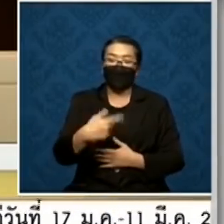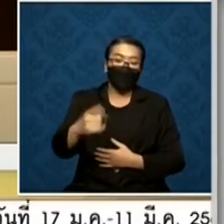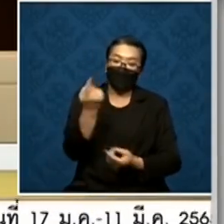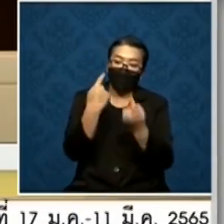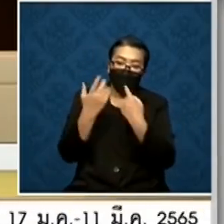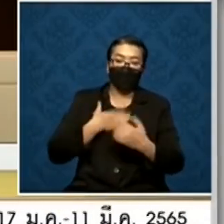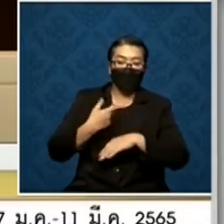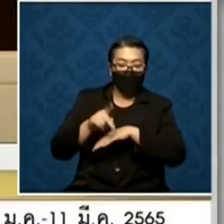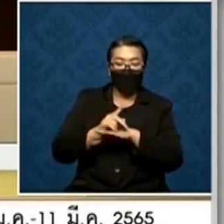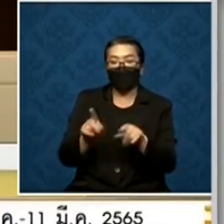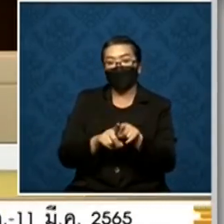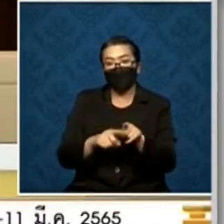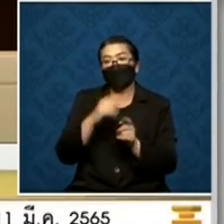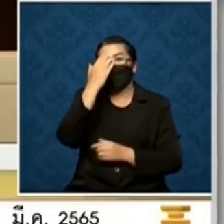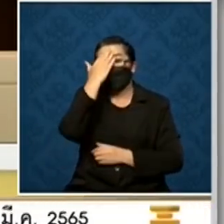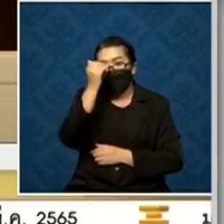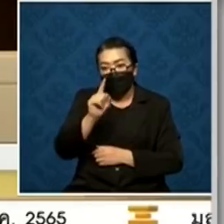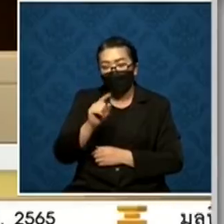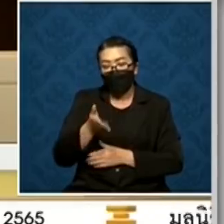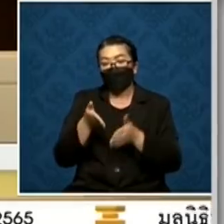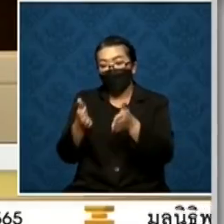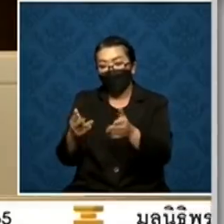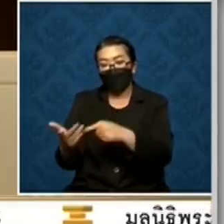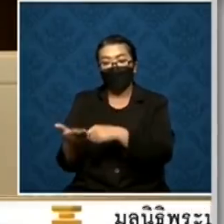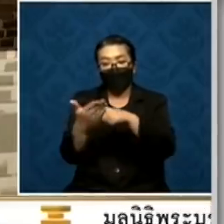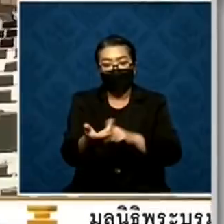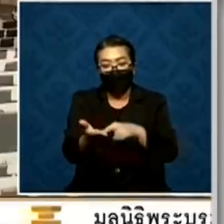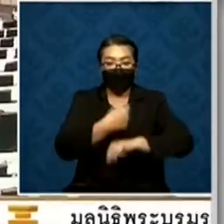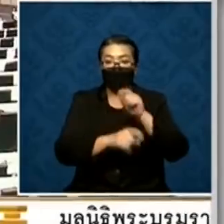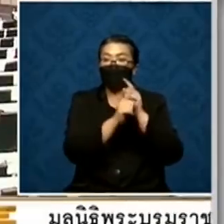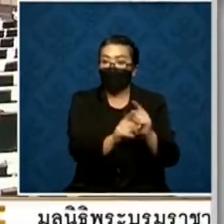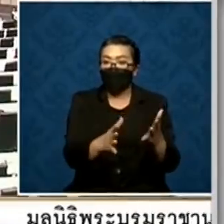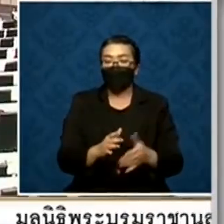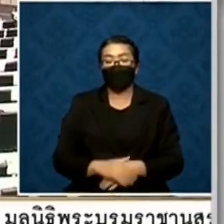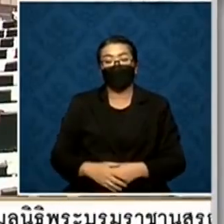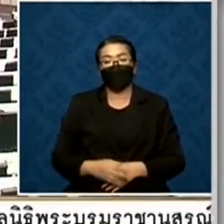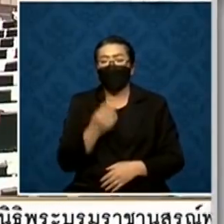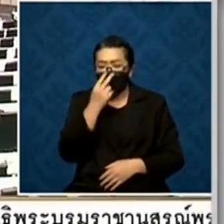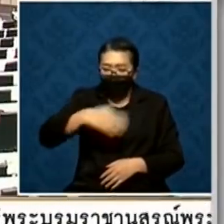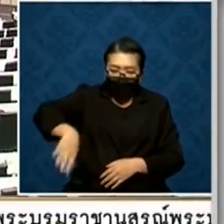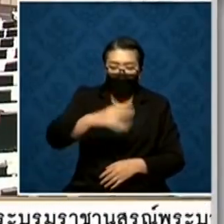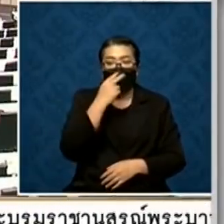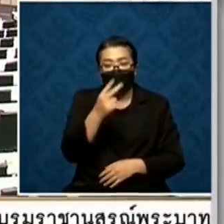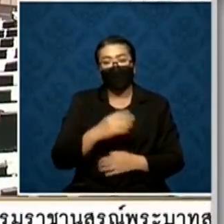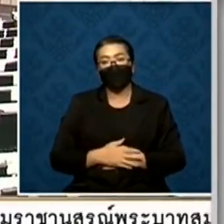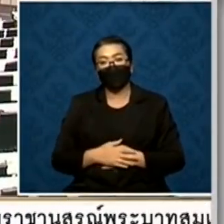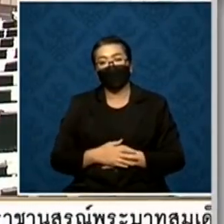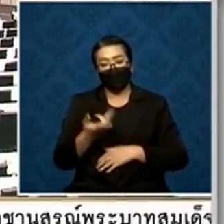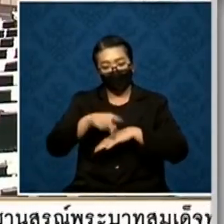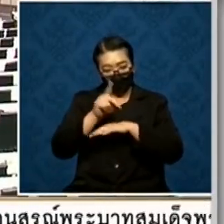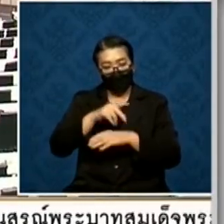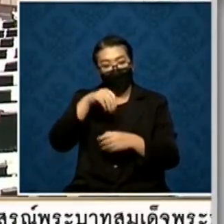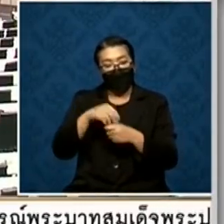เนื่องจากว่าเรื่องแรกคือเรื่องขุดคลองไทยเนี่ยไม่ผ่านผู้เป็นเจ้าของเรื่องกองไทยเนี่ยข้อโกรธ